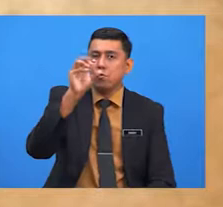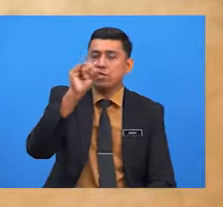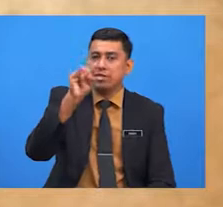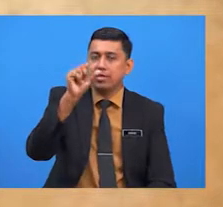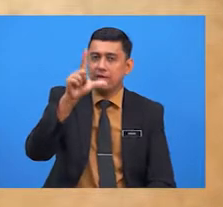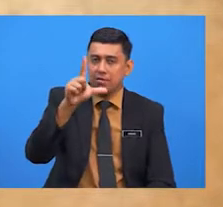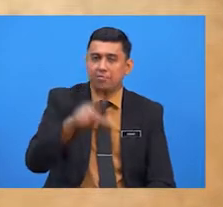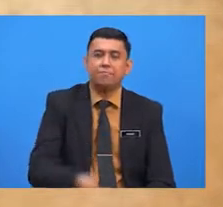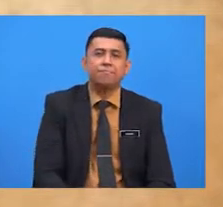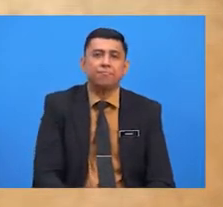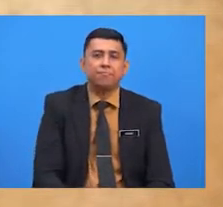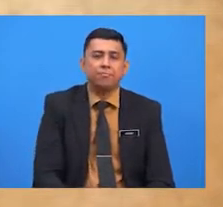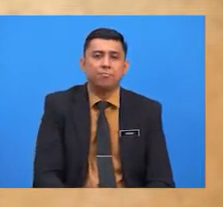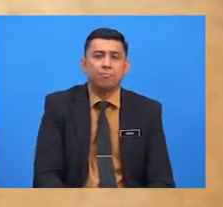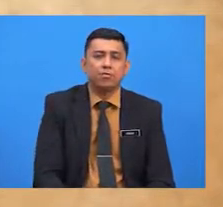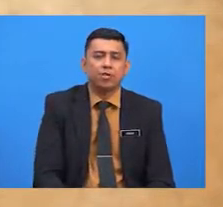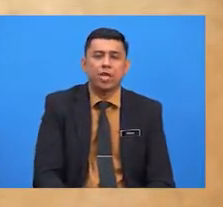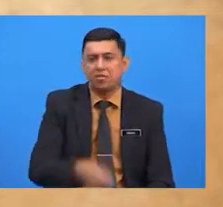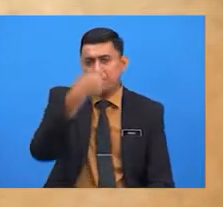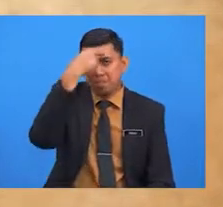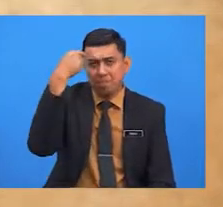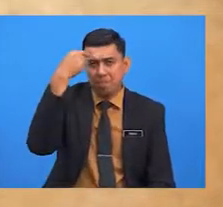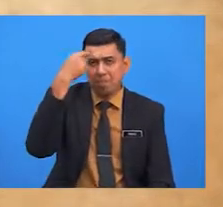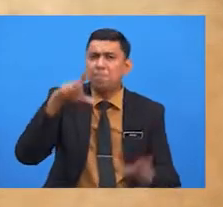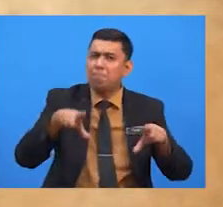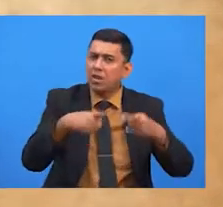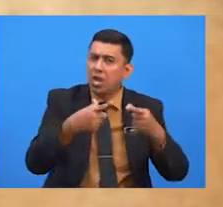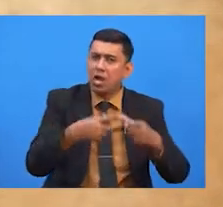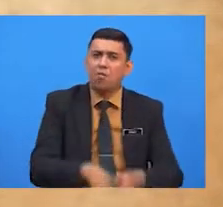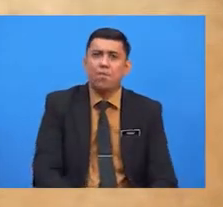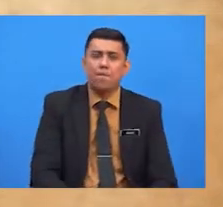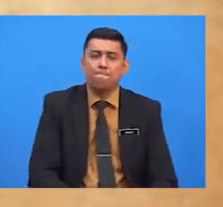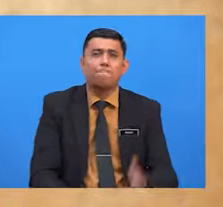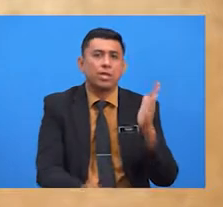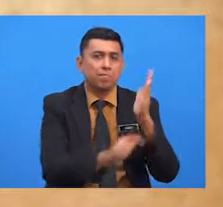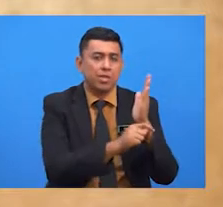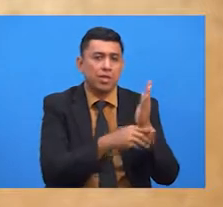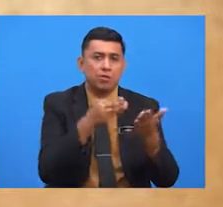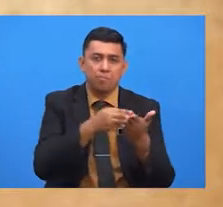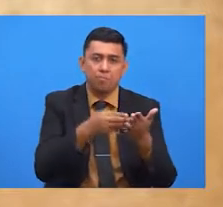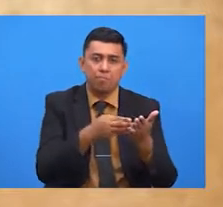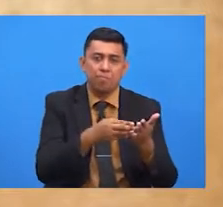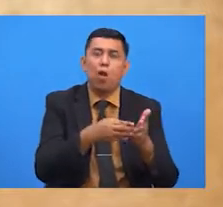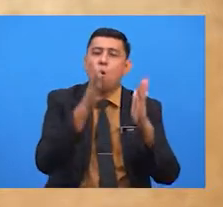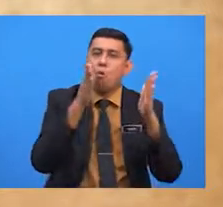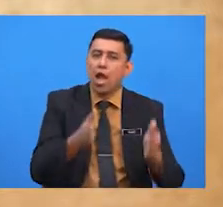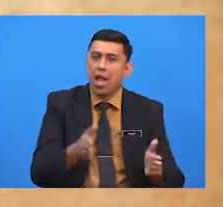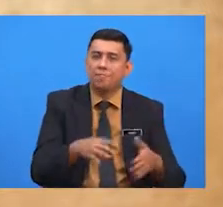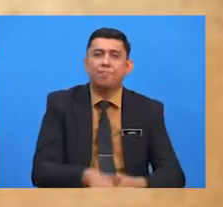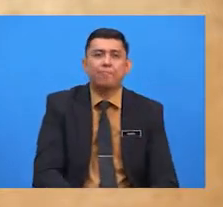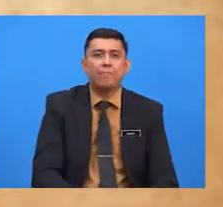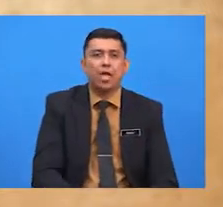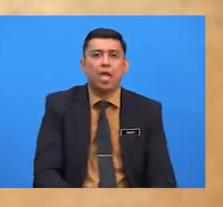Kewujudan organisasi sosial disebabkan oleh berlakunya pertambahan bilangan penduduk